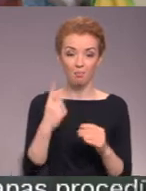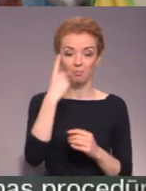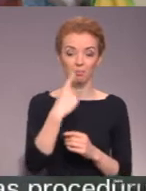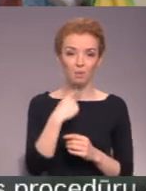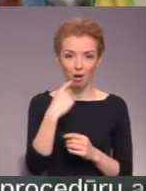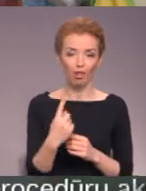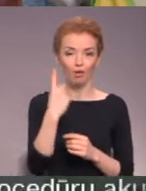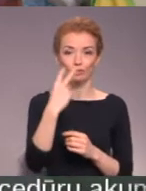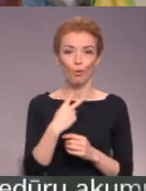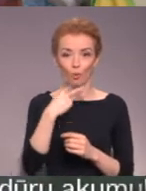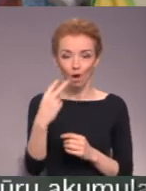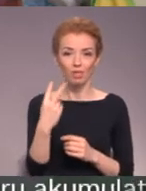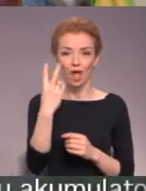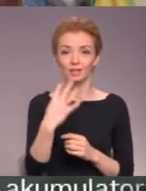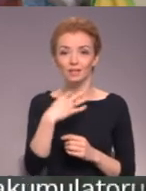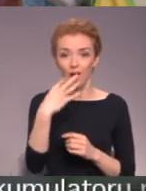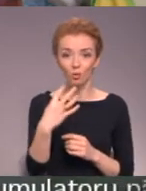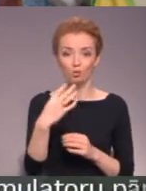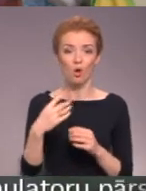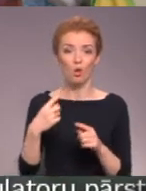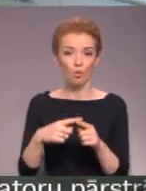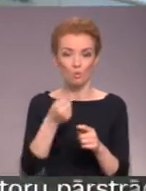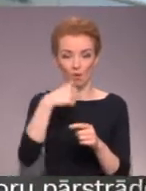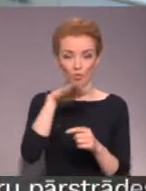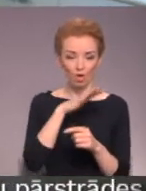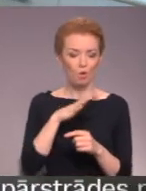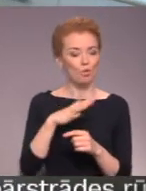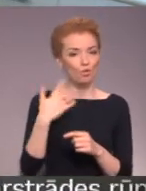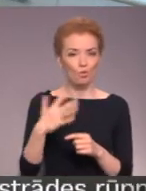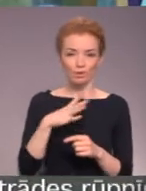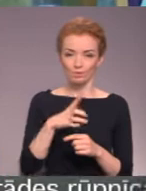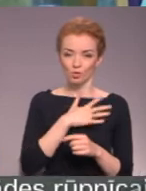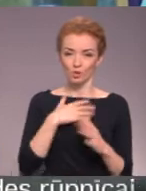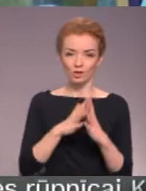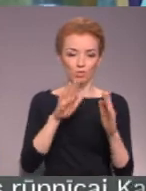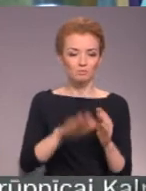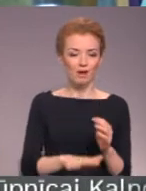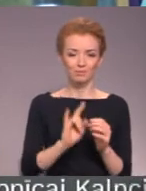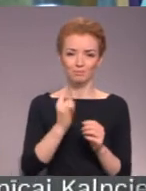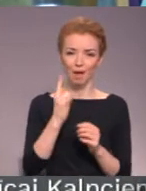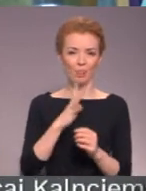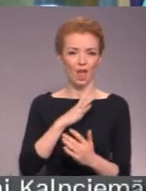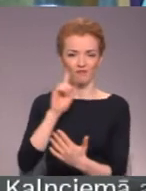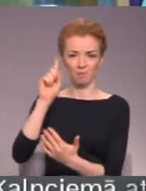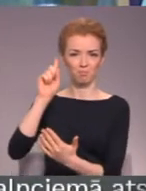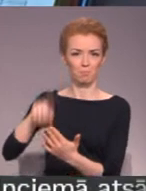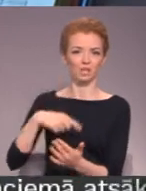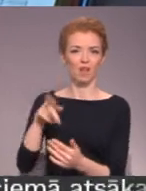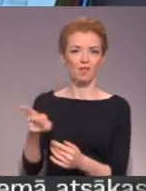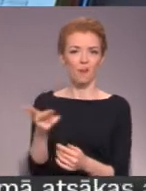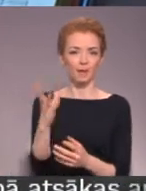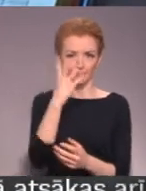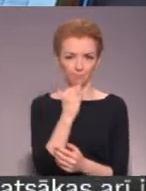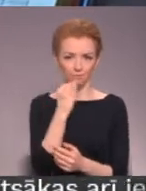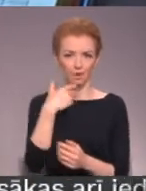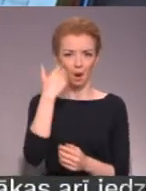klasē, otrā klasē, ceturtā un vēl 2 pirmskolnieki, nu tas bija pa daudz. Mazi bērni ir mazi bērni, nevar viņiem prasīt, lai viņi būtu klusu tajā laikā,